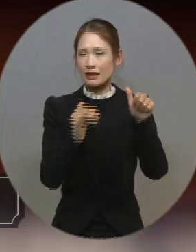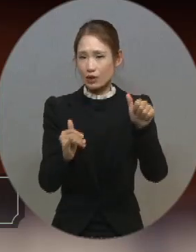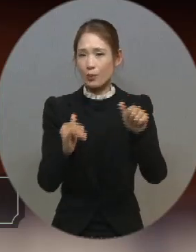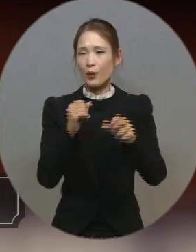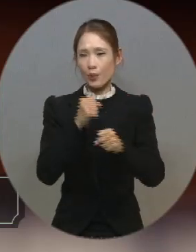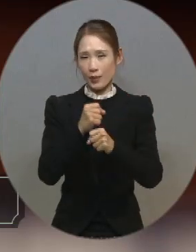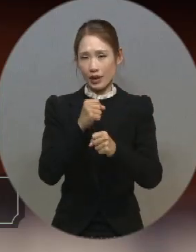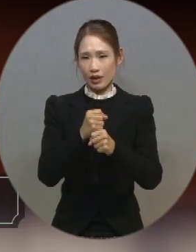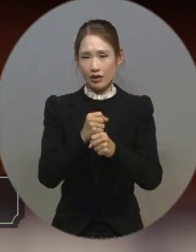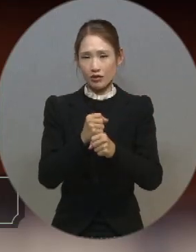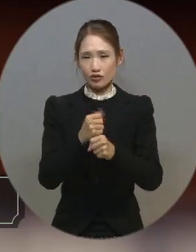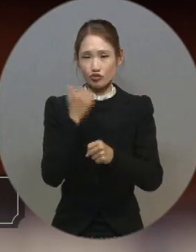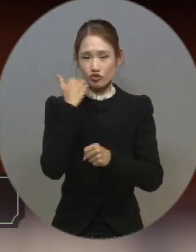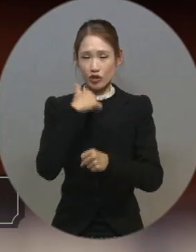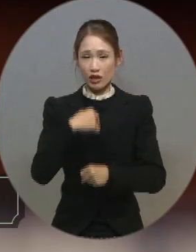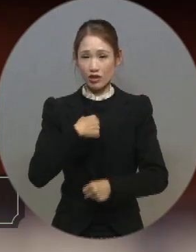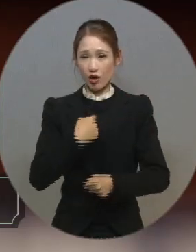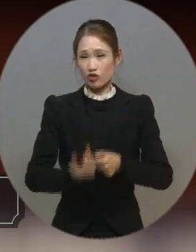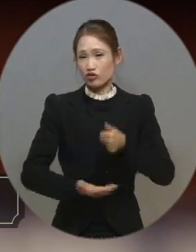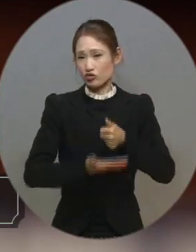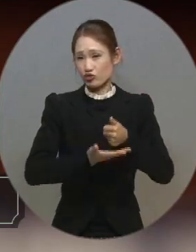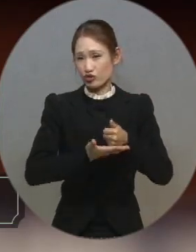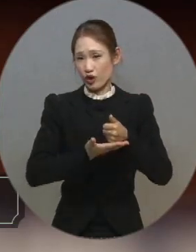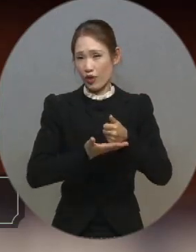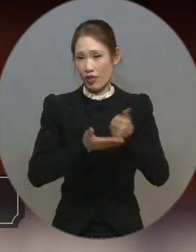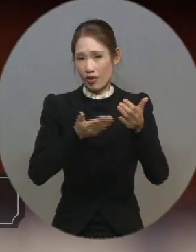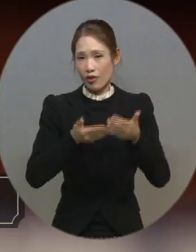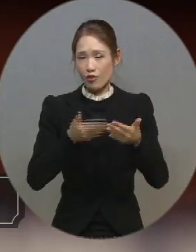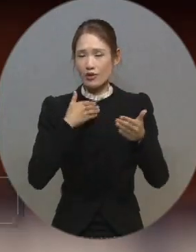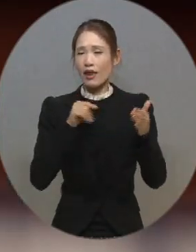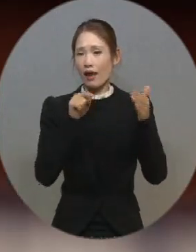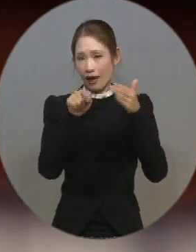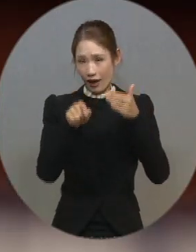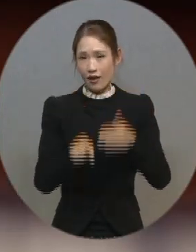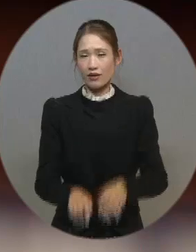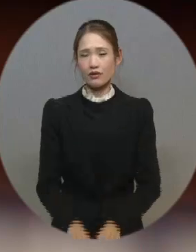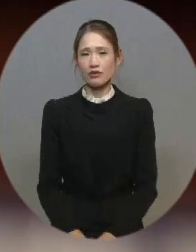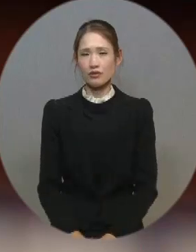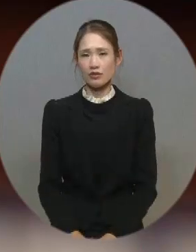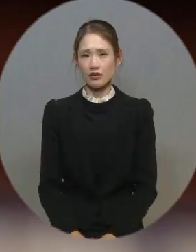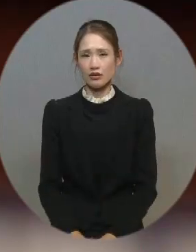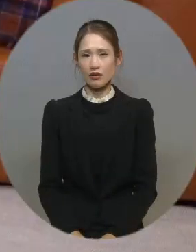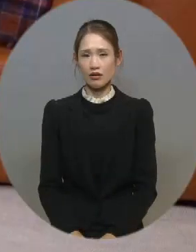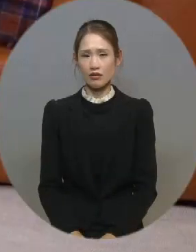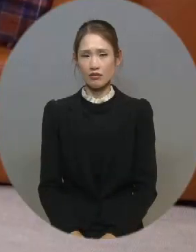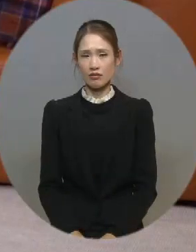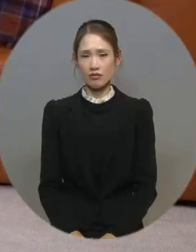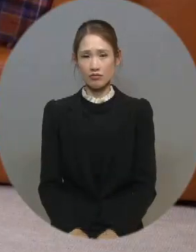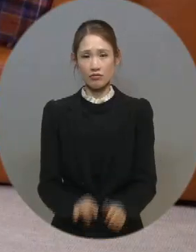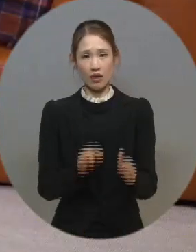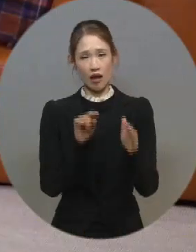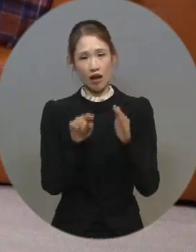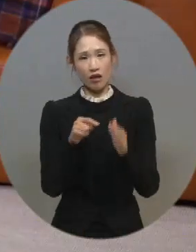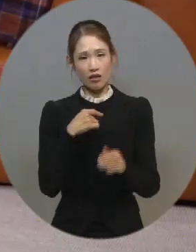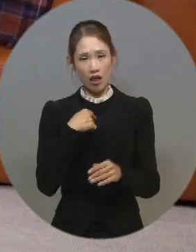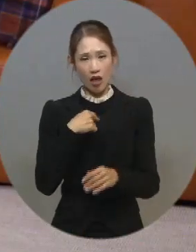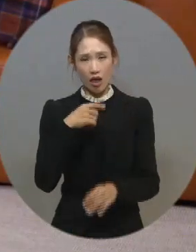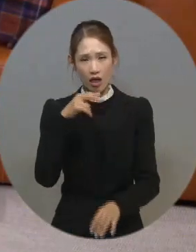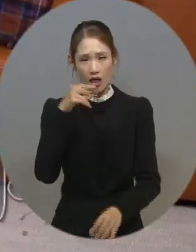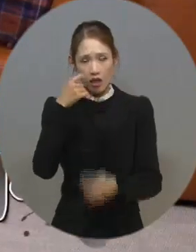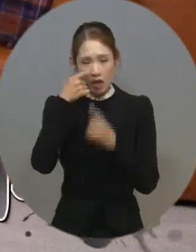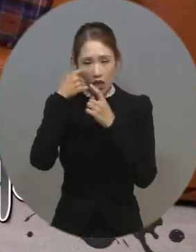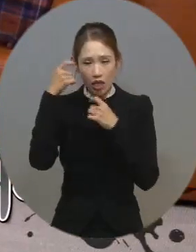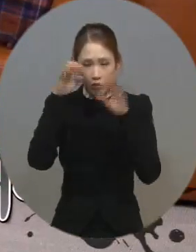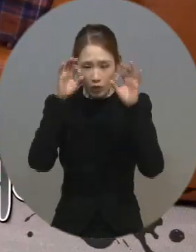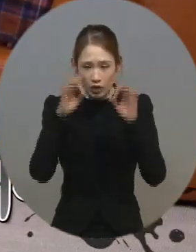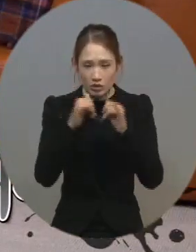구성하는데 누가 저를 추천해갖고 제가 가게 된 거였어요. 그래서 갔더니 뭐 내 눈앞에서 사람들이 죽어가는